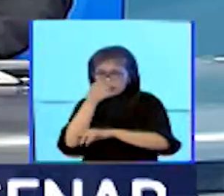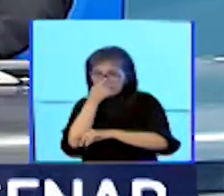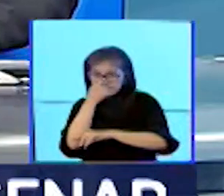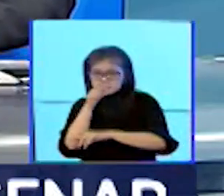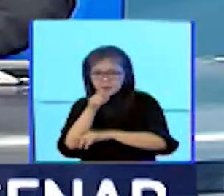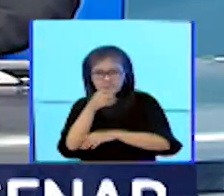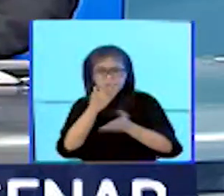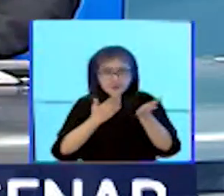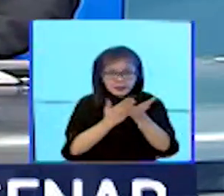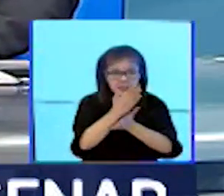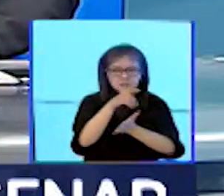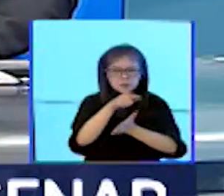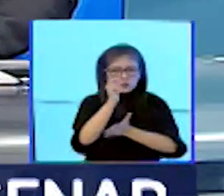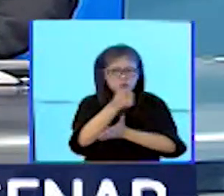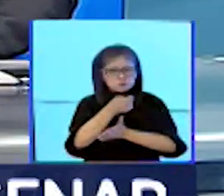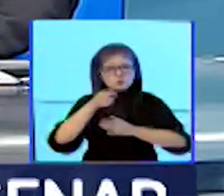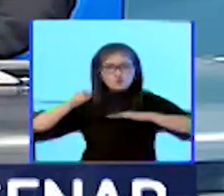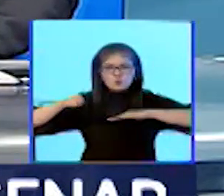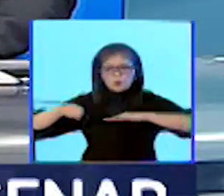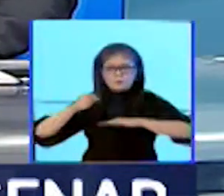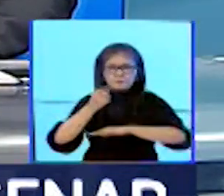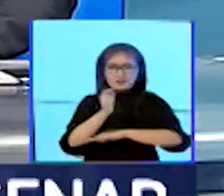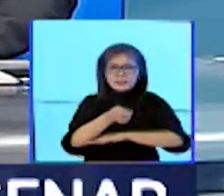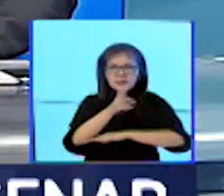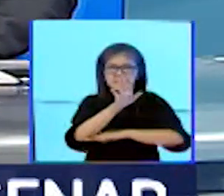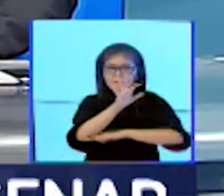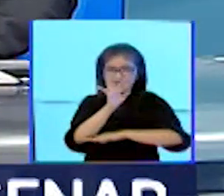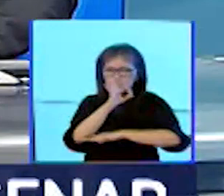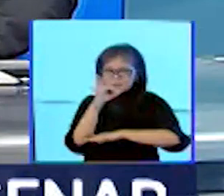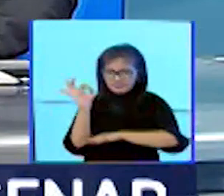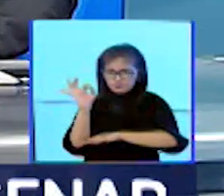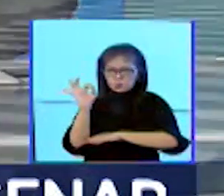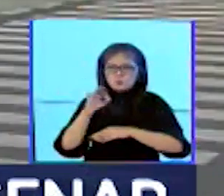diberlakukan denda 500.000 Rupiah bagi pelanggar